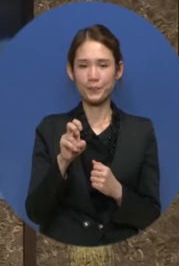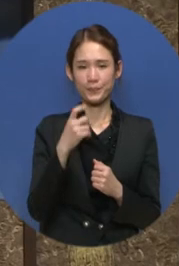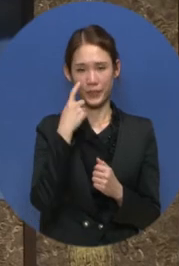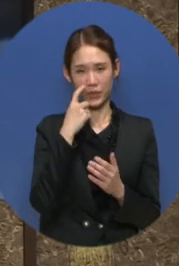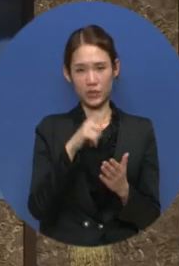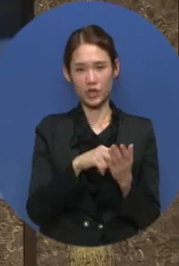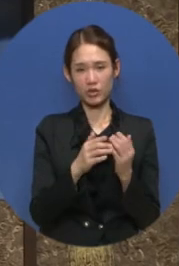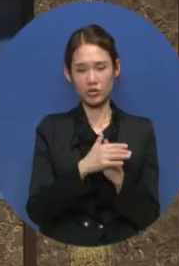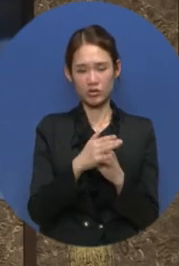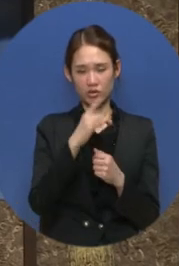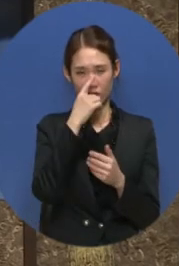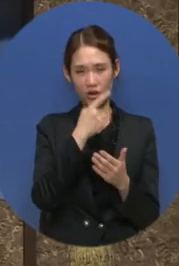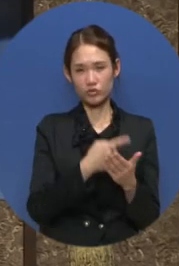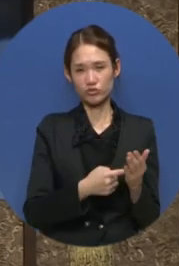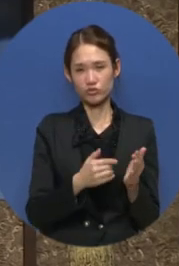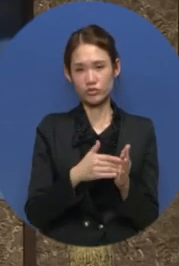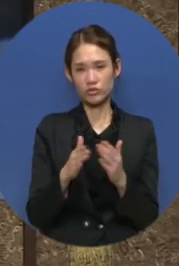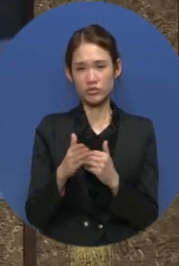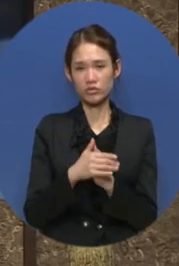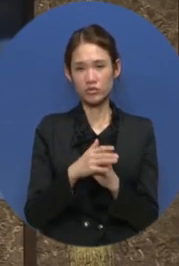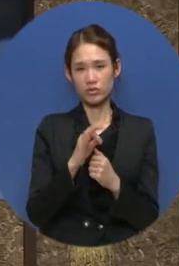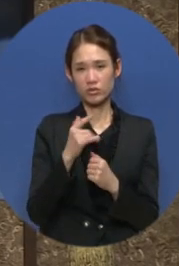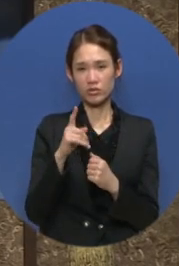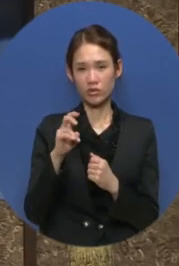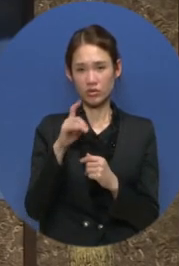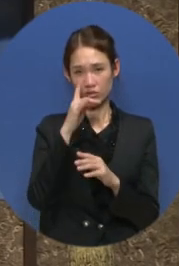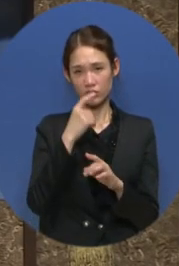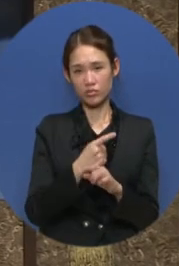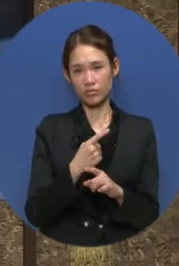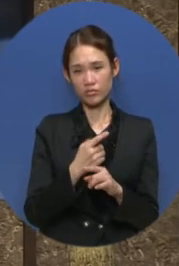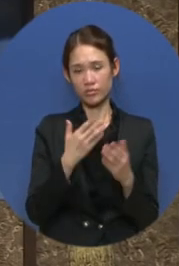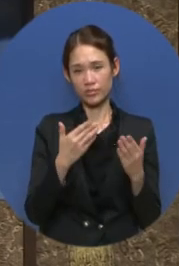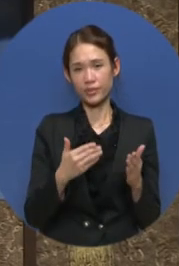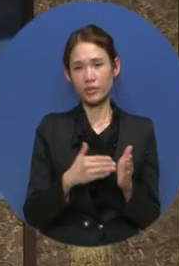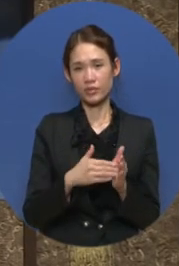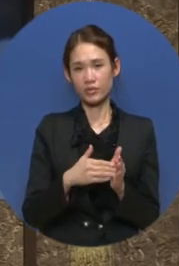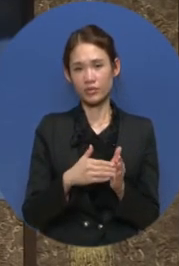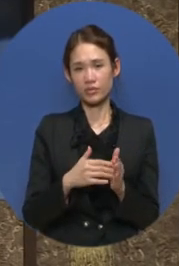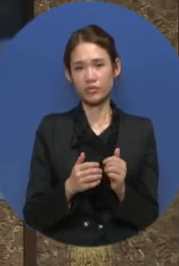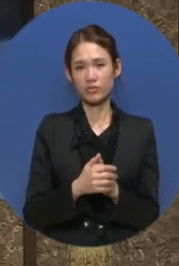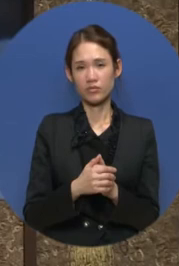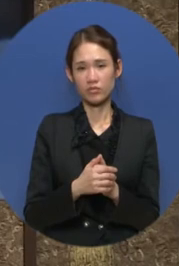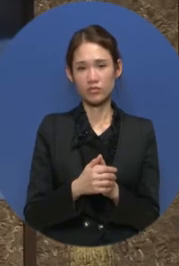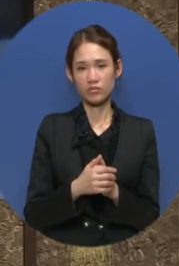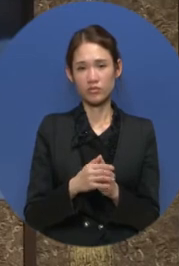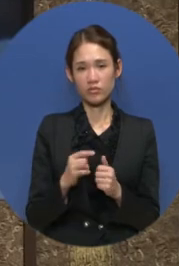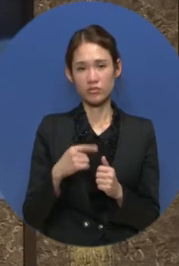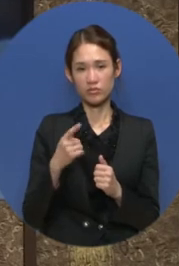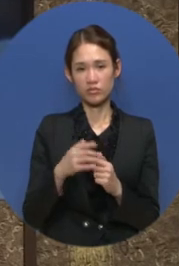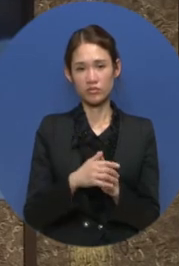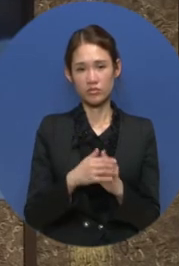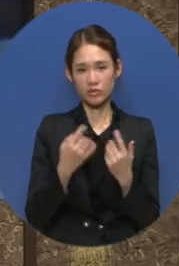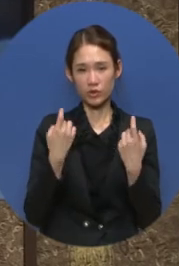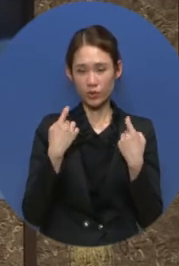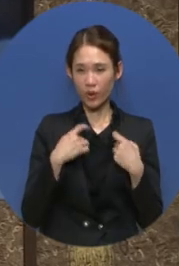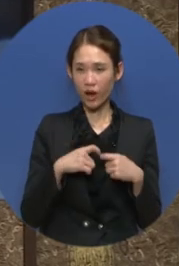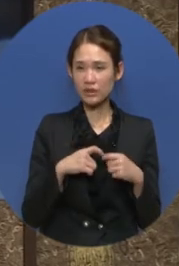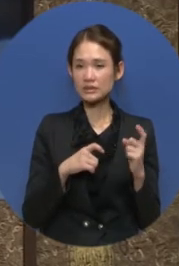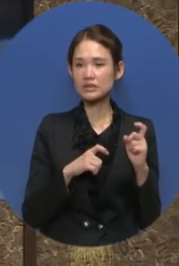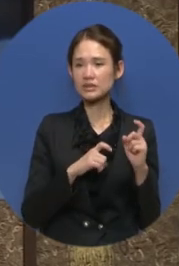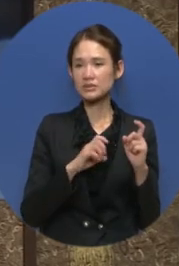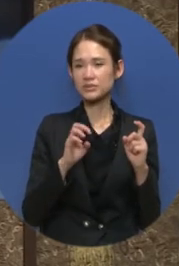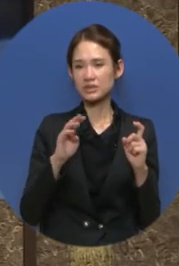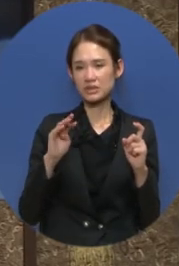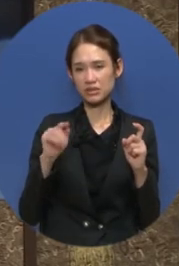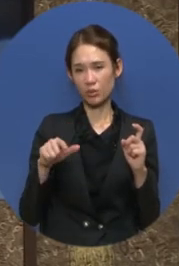암 수술을 받고 네. 그래도 항암 치료를 받았죠. 예. 그래서 한 10kg 빠졌어요, 그때. 아.